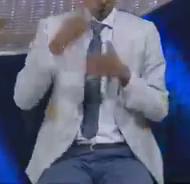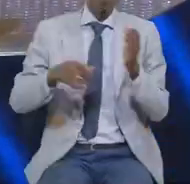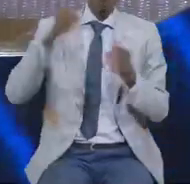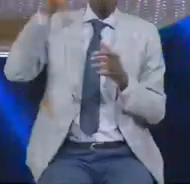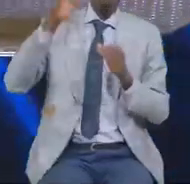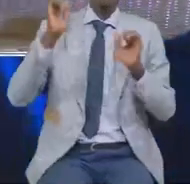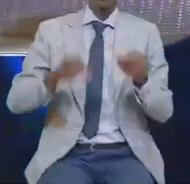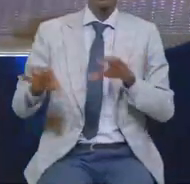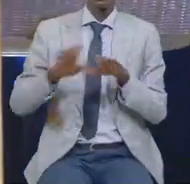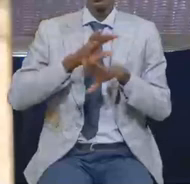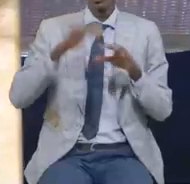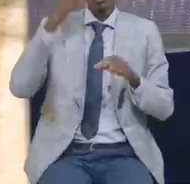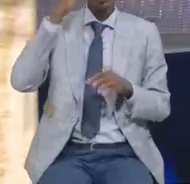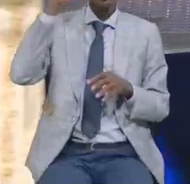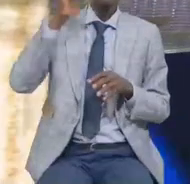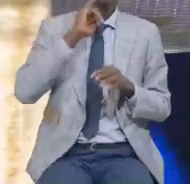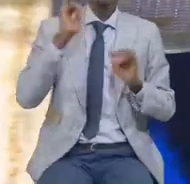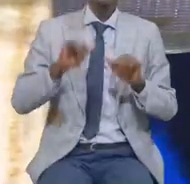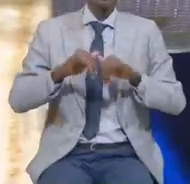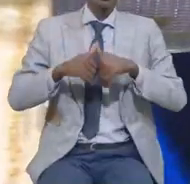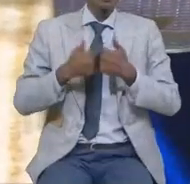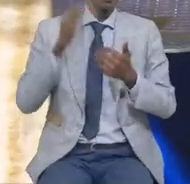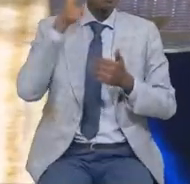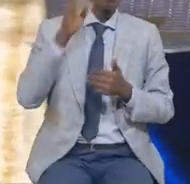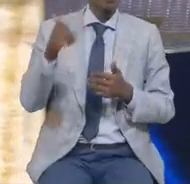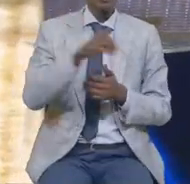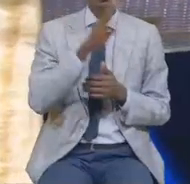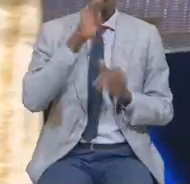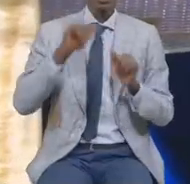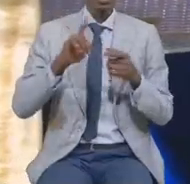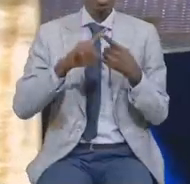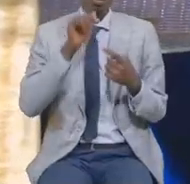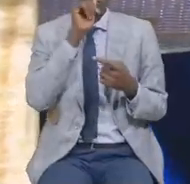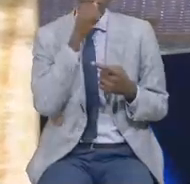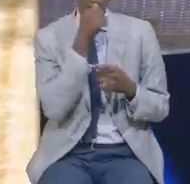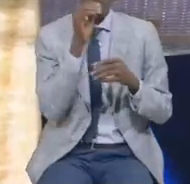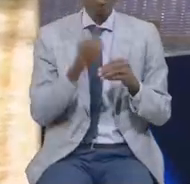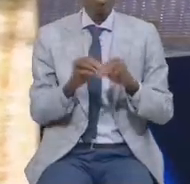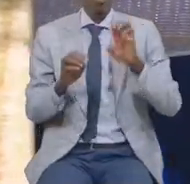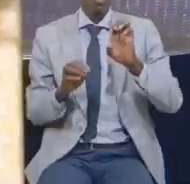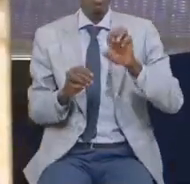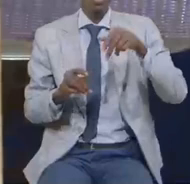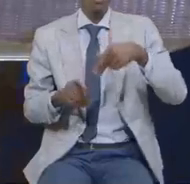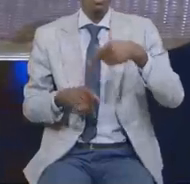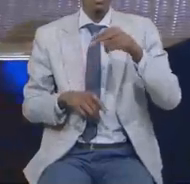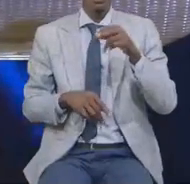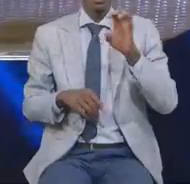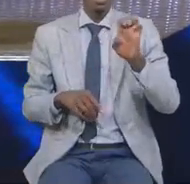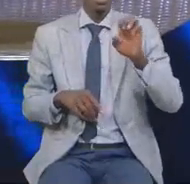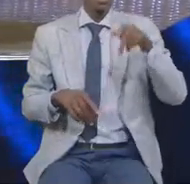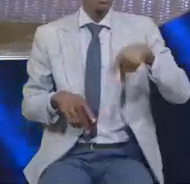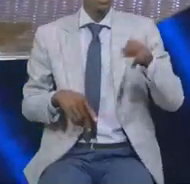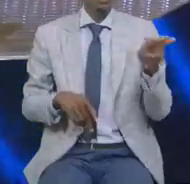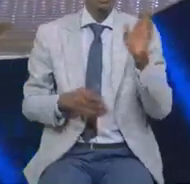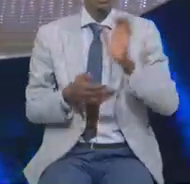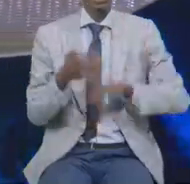tu ne sais pas qu'il est capable, comment tu peux supporter? Éphésiens 3, 19. Éphésiens 3,